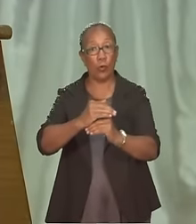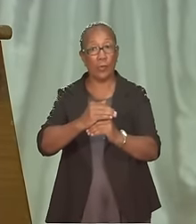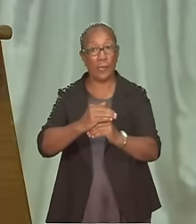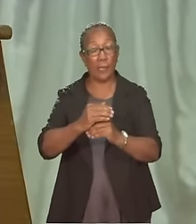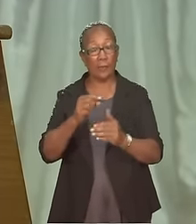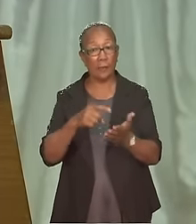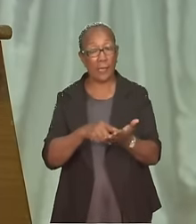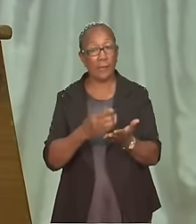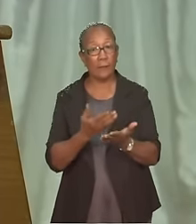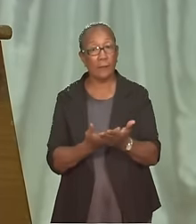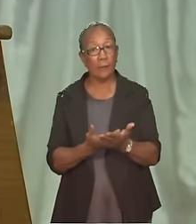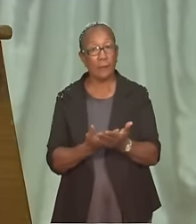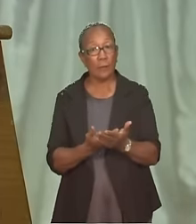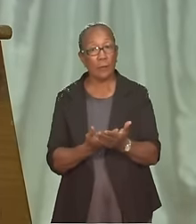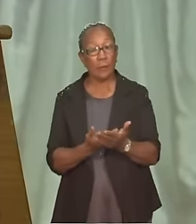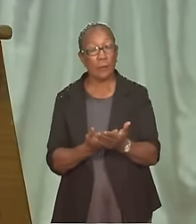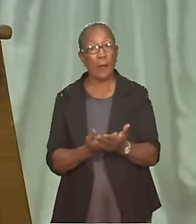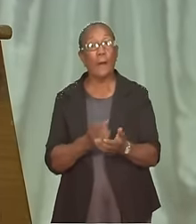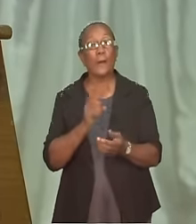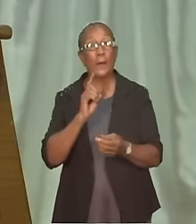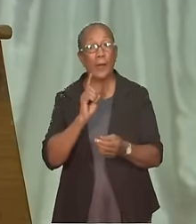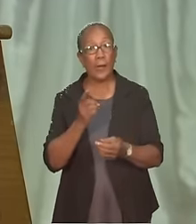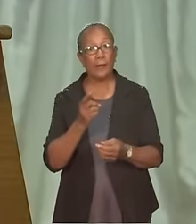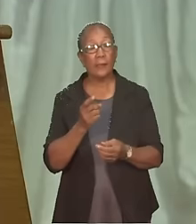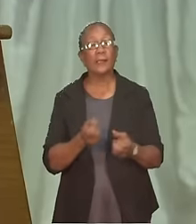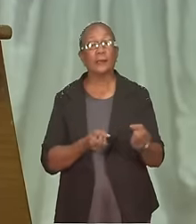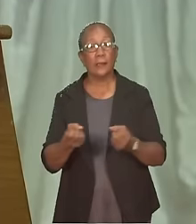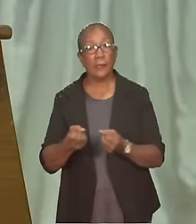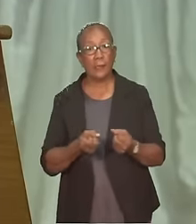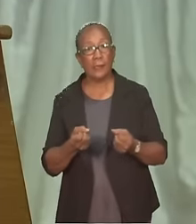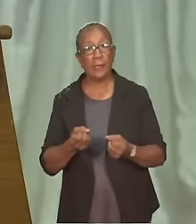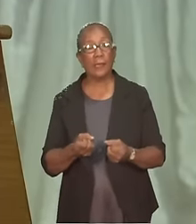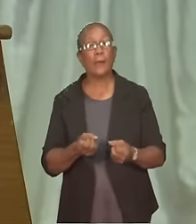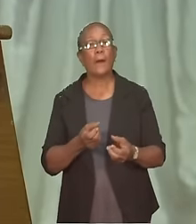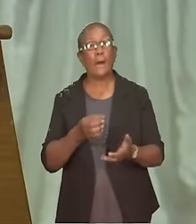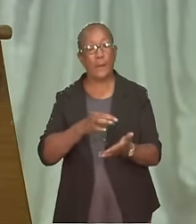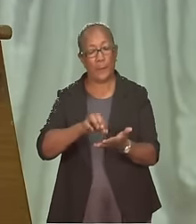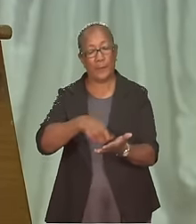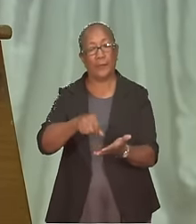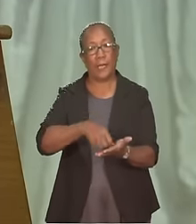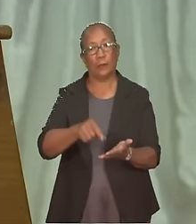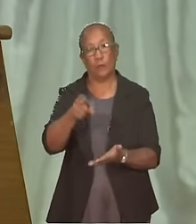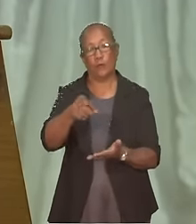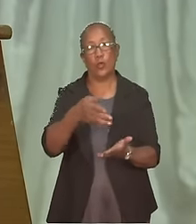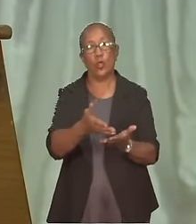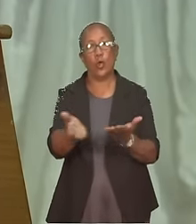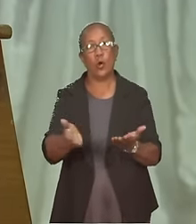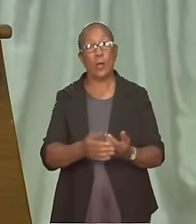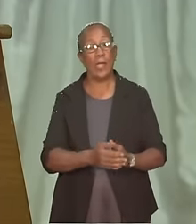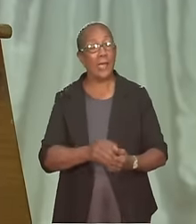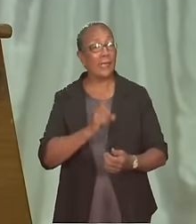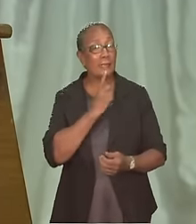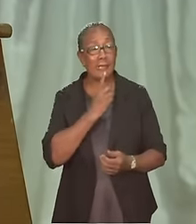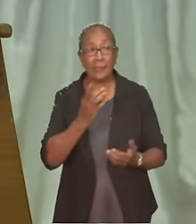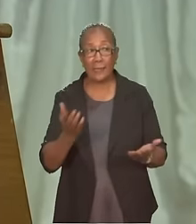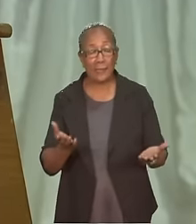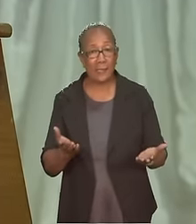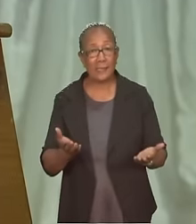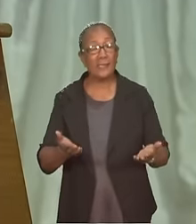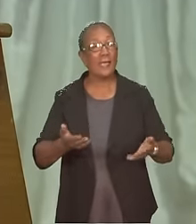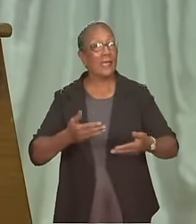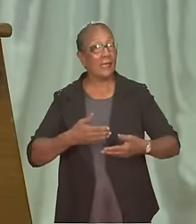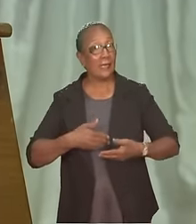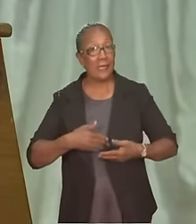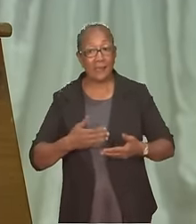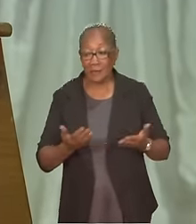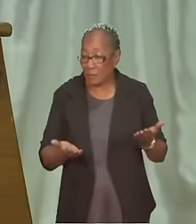Y. Dus Y meer, maar de regering betaalt Y voor u. En omdat dat niet is, krijg je